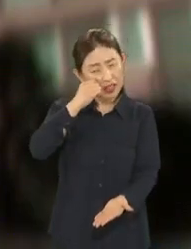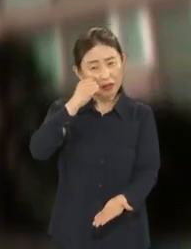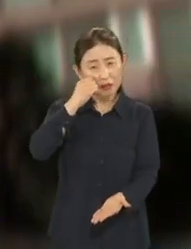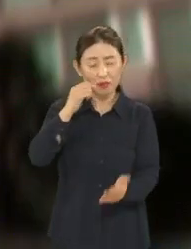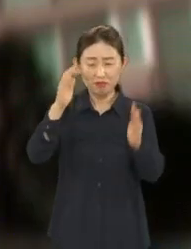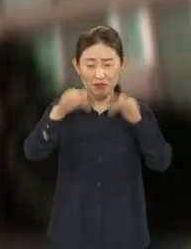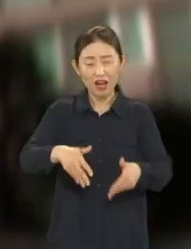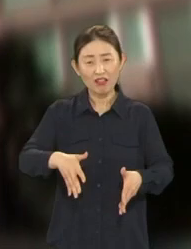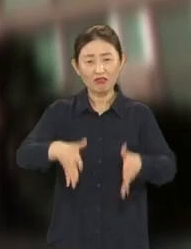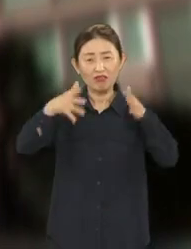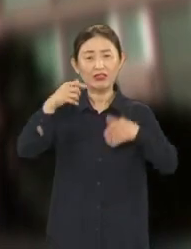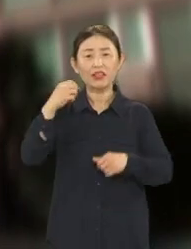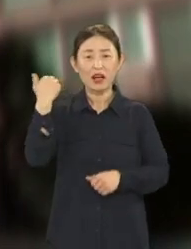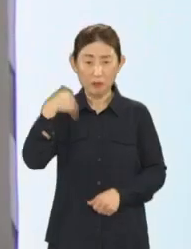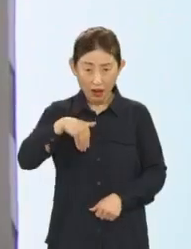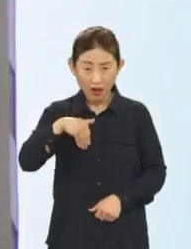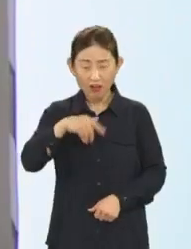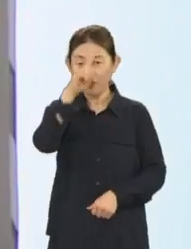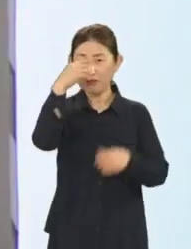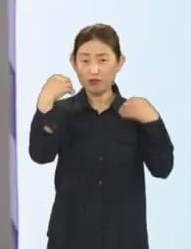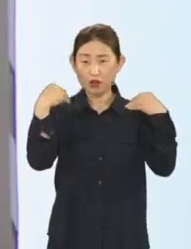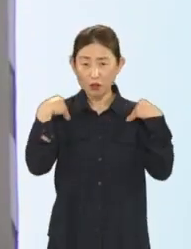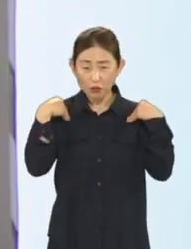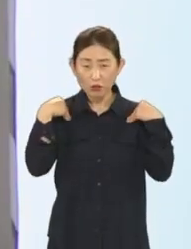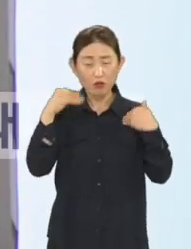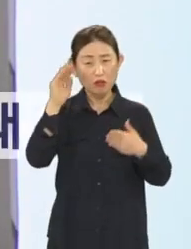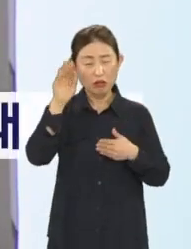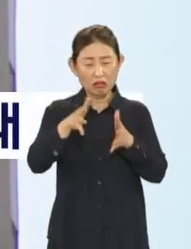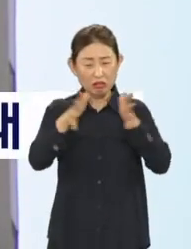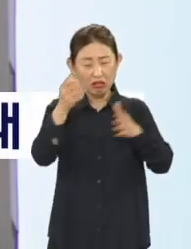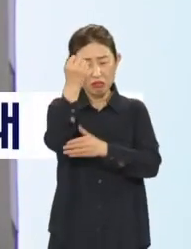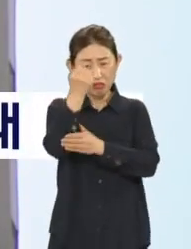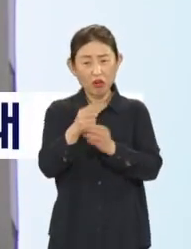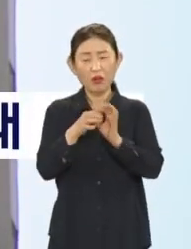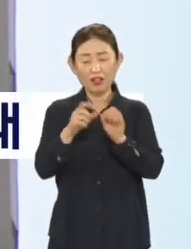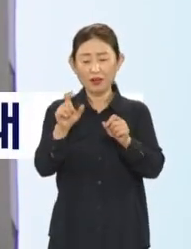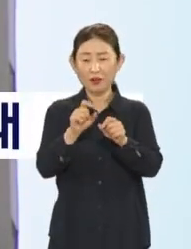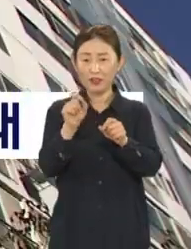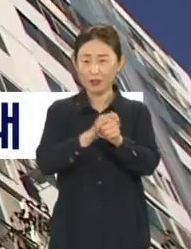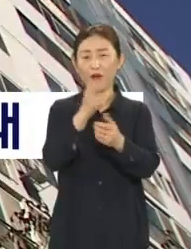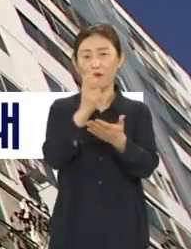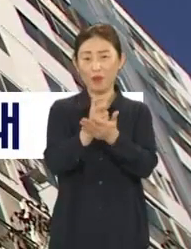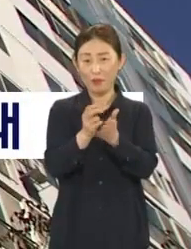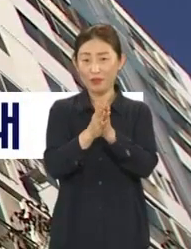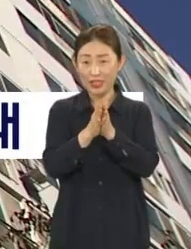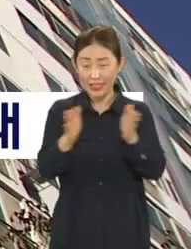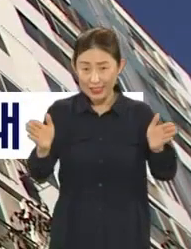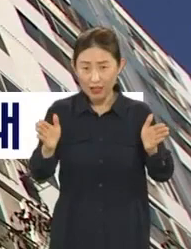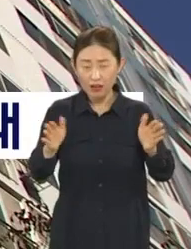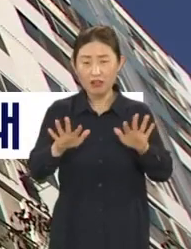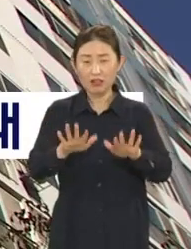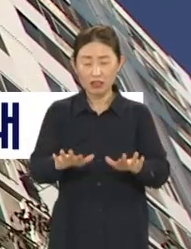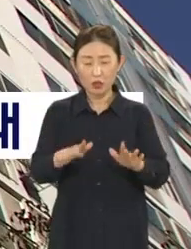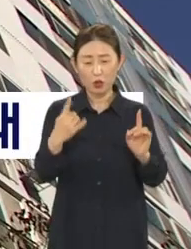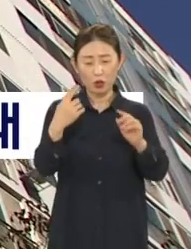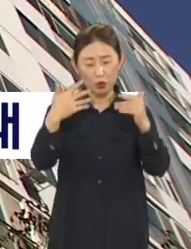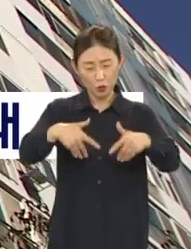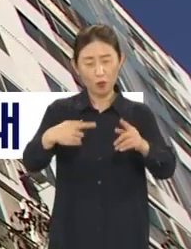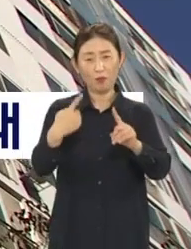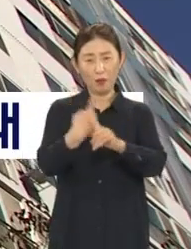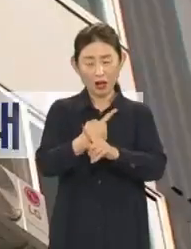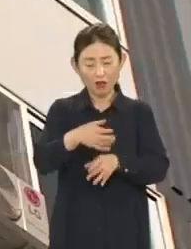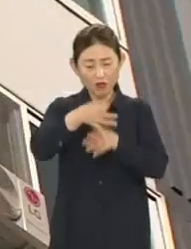어려웠습니다. 하지만 정부가 노후계획도시 정비에 관한 특별법을 통해 파격적인 인센티브를